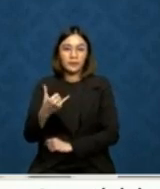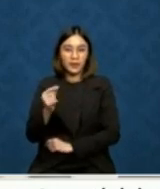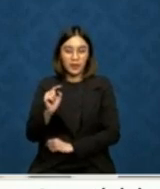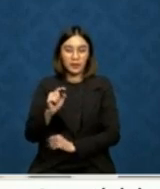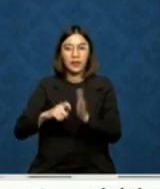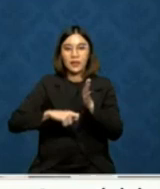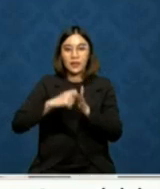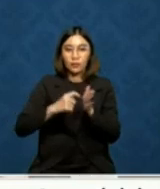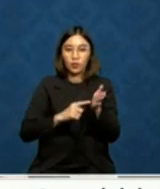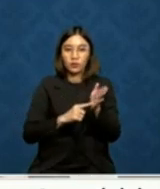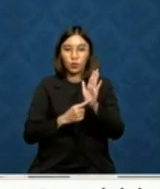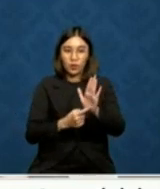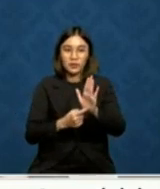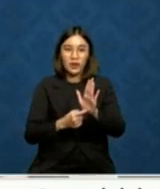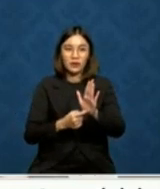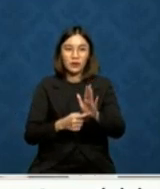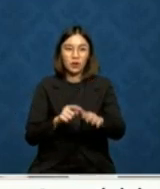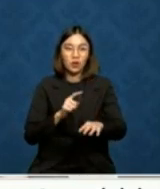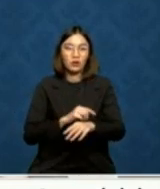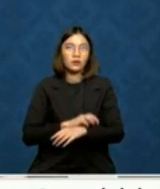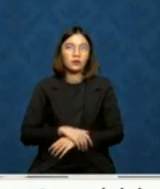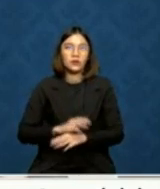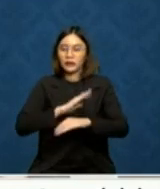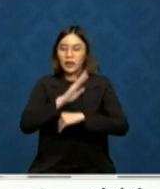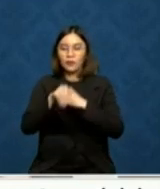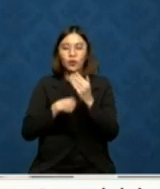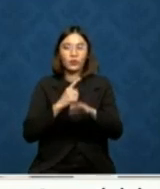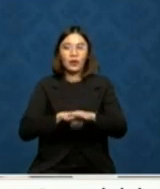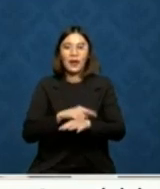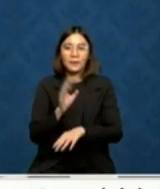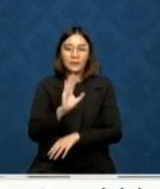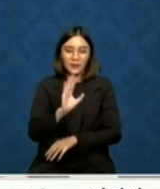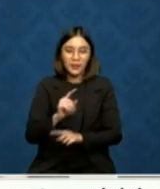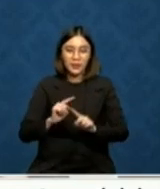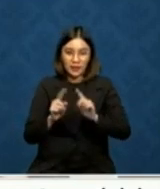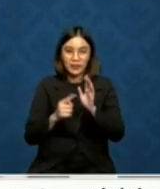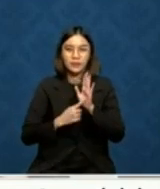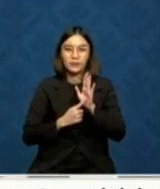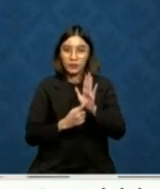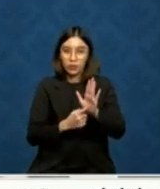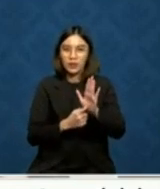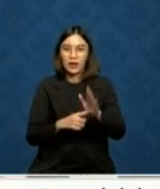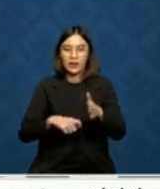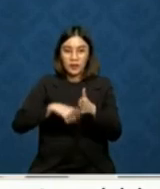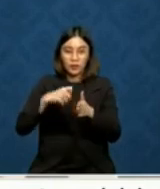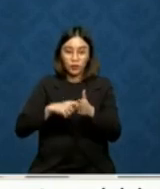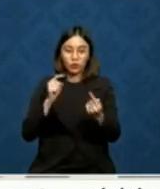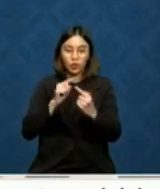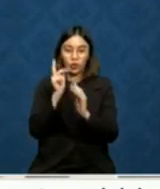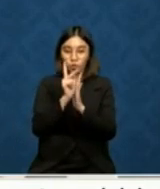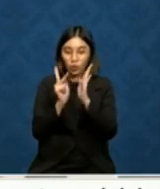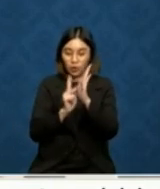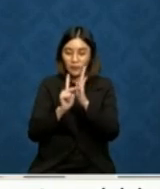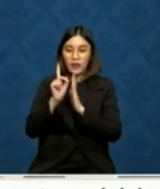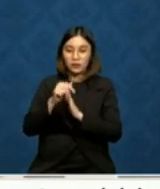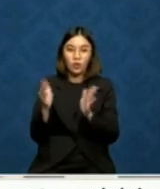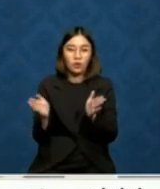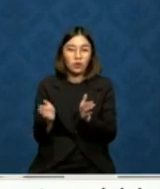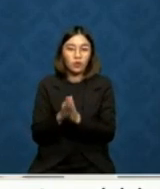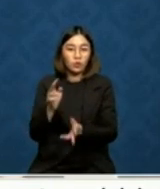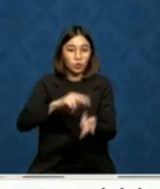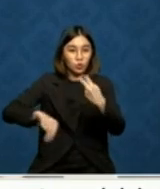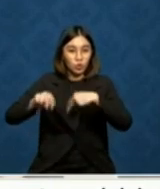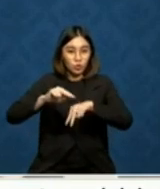ลนะคะซึ่งอาจจะยกไม่มีเวลาที่จะยกขึ้นมาทั้งหมดแต่นี่คือเหตุผลบางประการที่กฎหมายนั้นควรรวมการปก